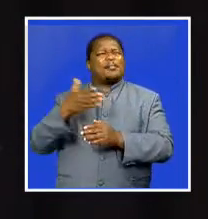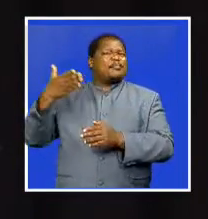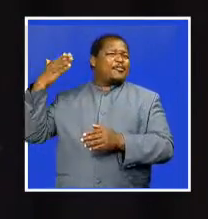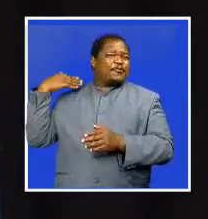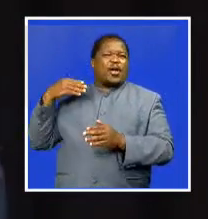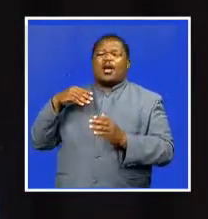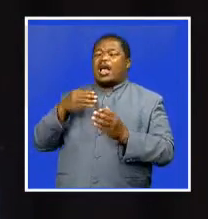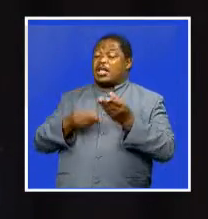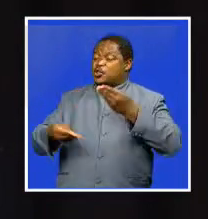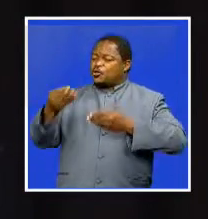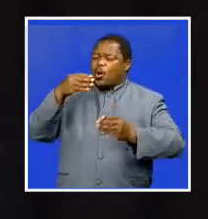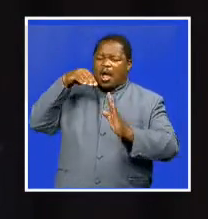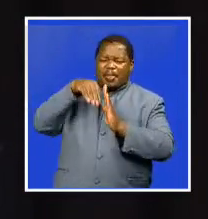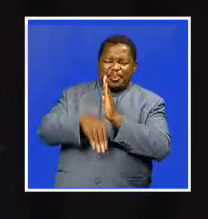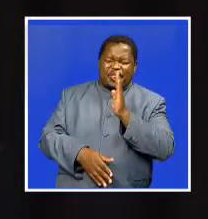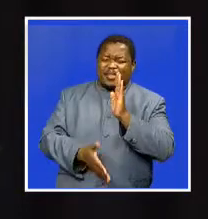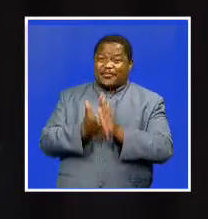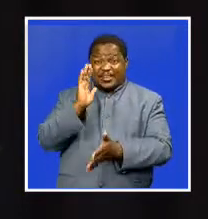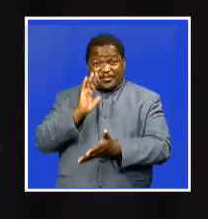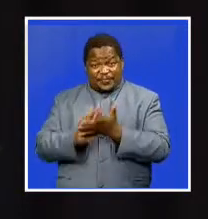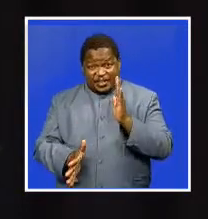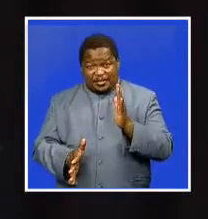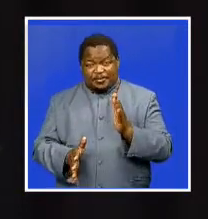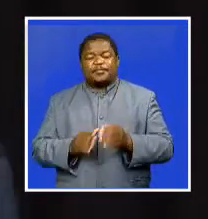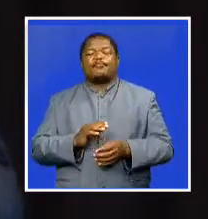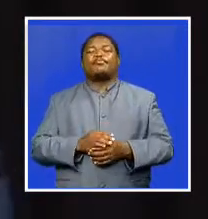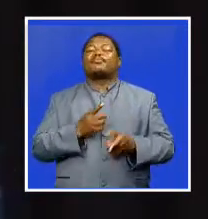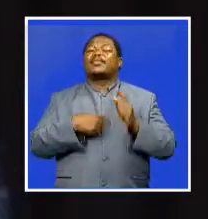wahamba ke nasifika ke ku 2020